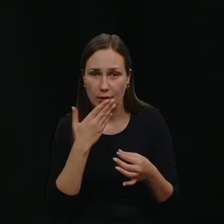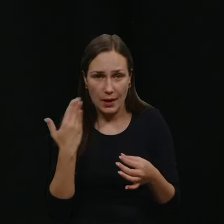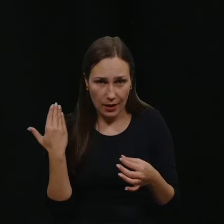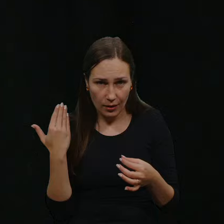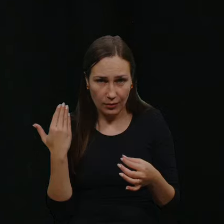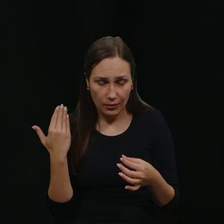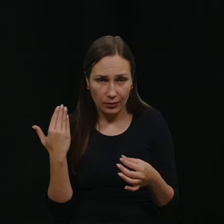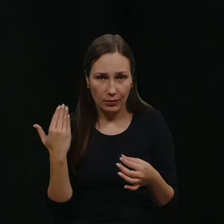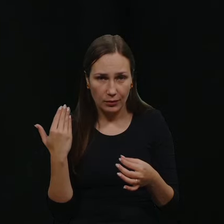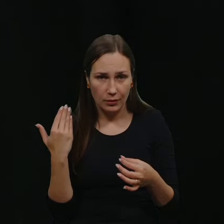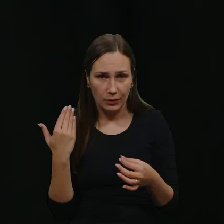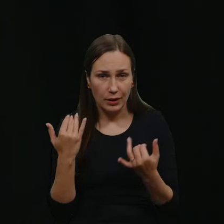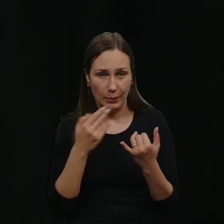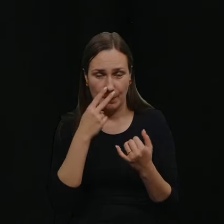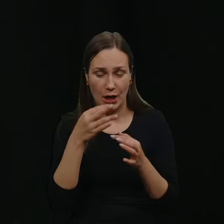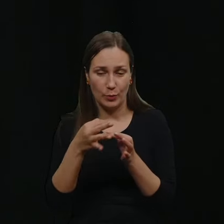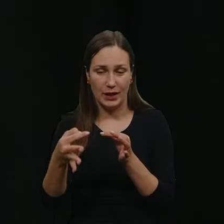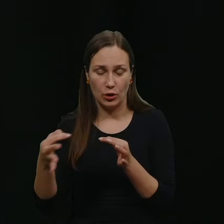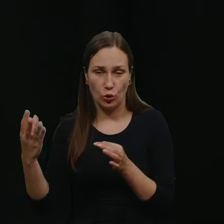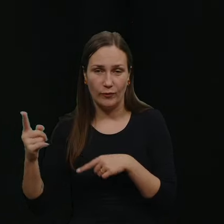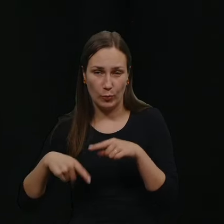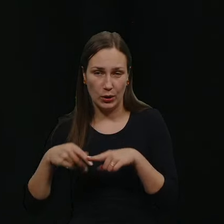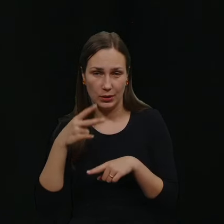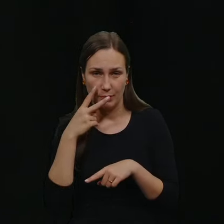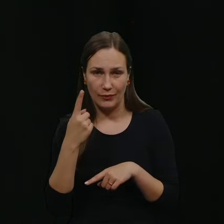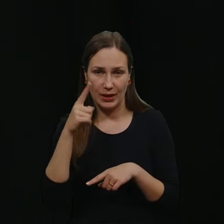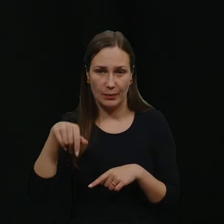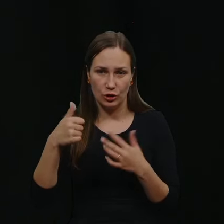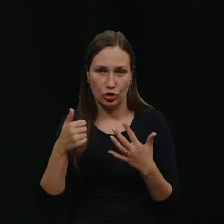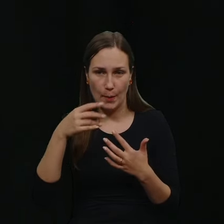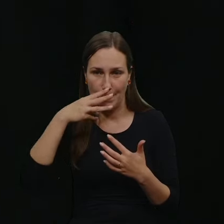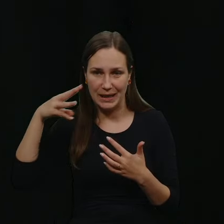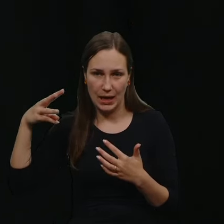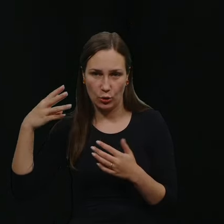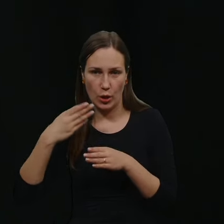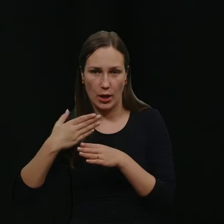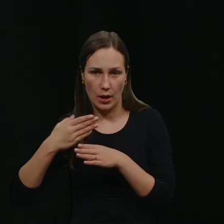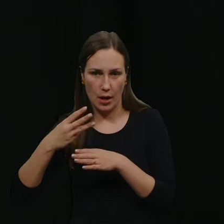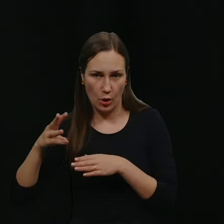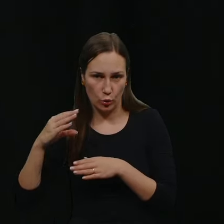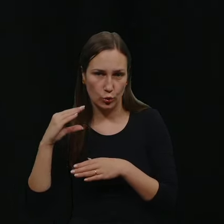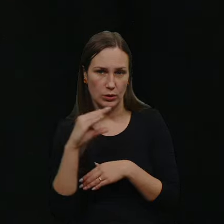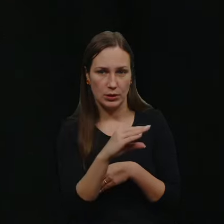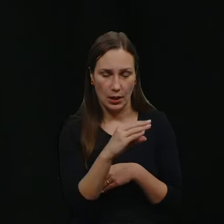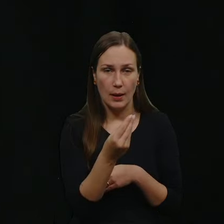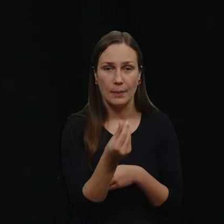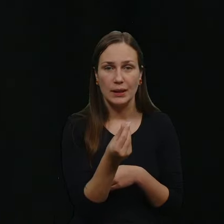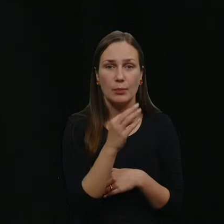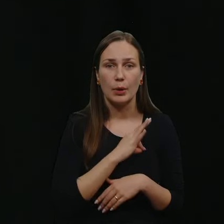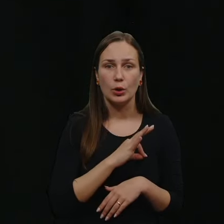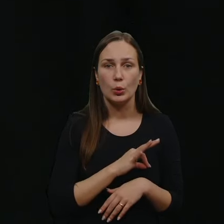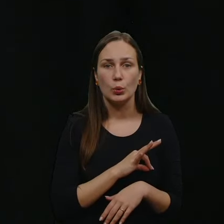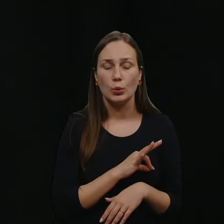vietinės valdžios, dabar matom regioninę politiką, kas vyksta, 1,6 milijardo eurų skirta, pinigai praktiškai